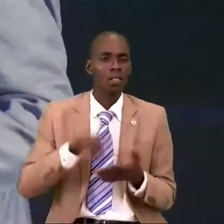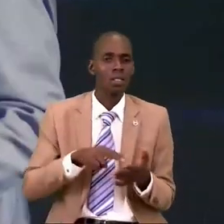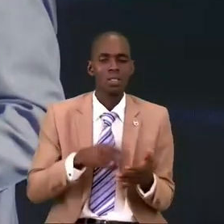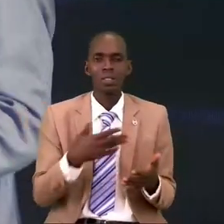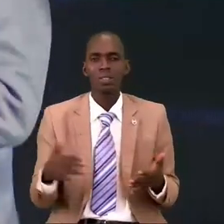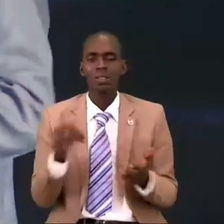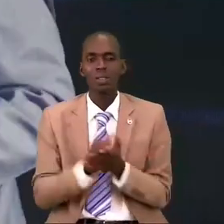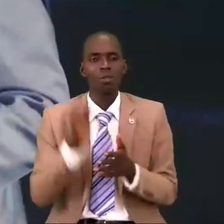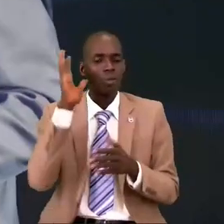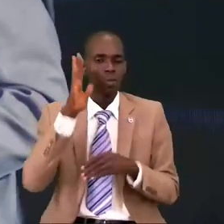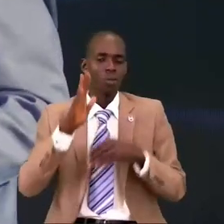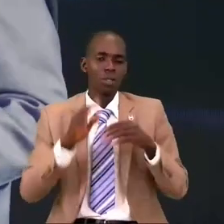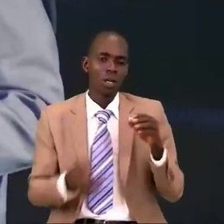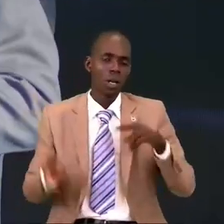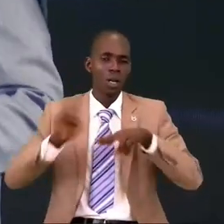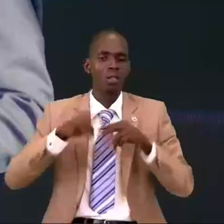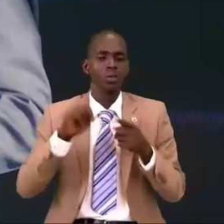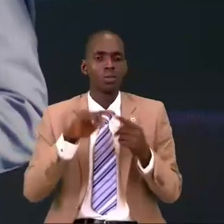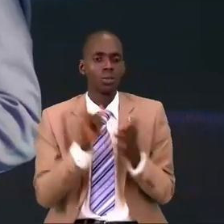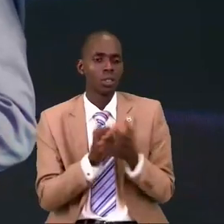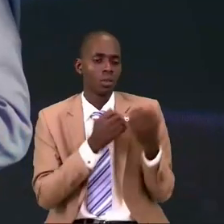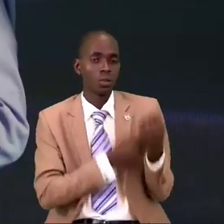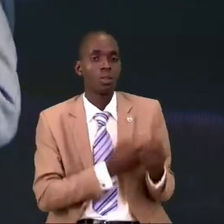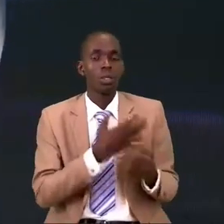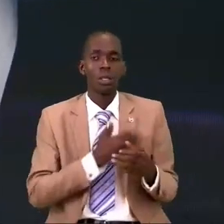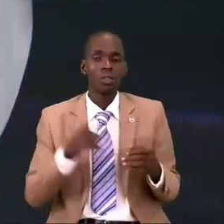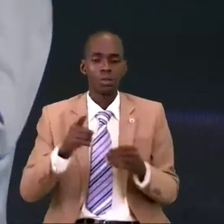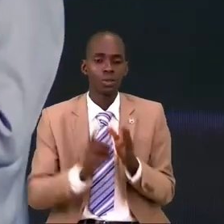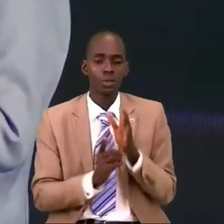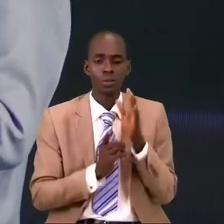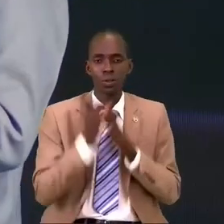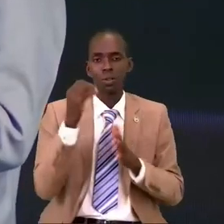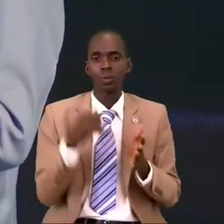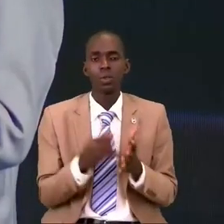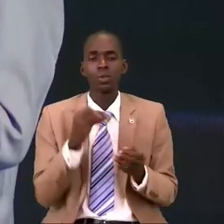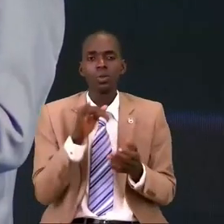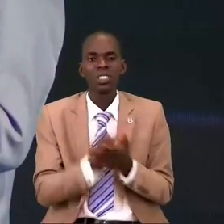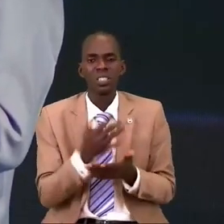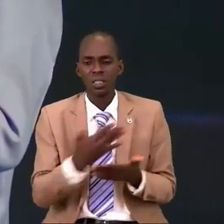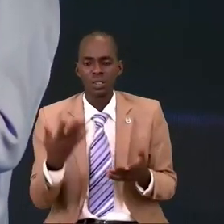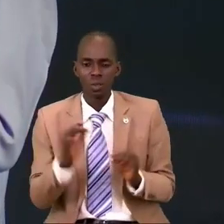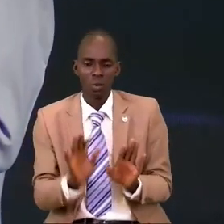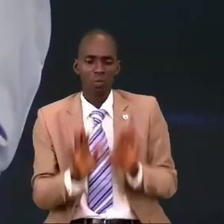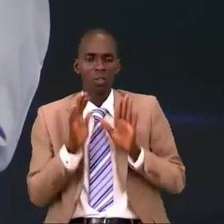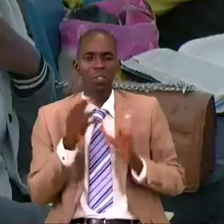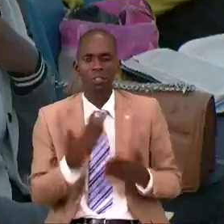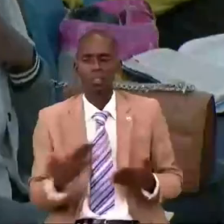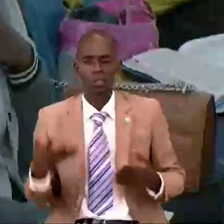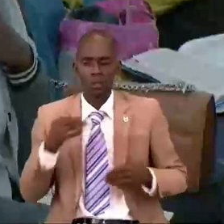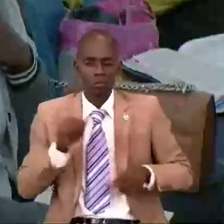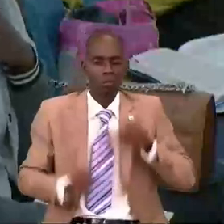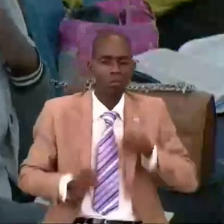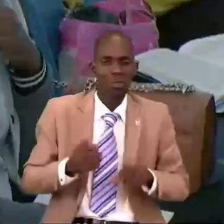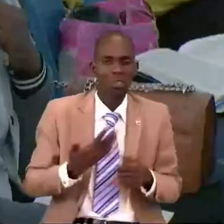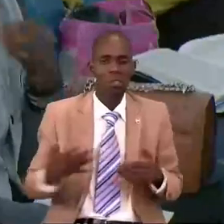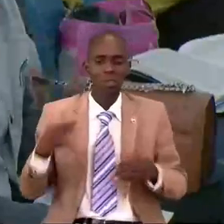du courage. Pour que les choses de la crainte, les choses de la peur, des difficultés, que ces choses ne viennent pas. Ton